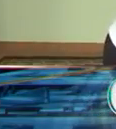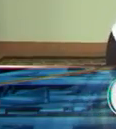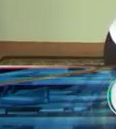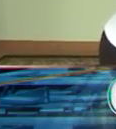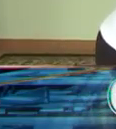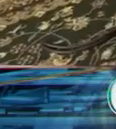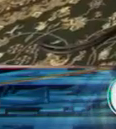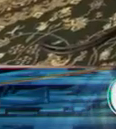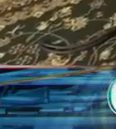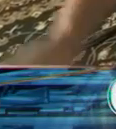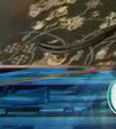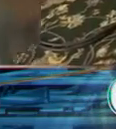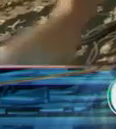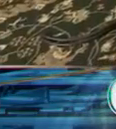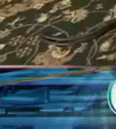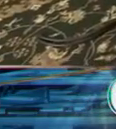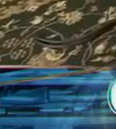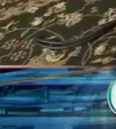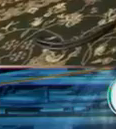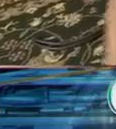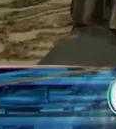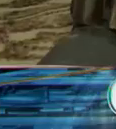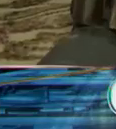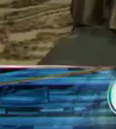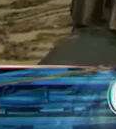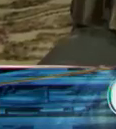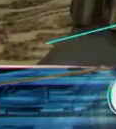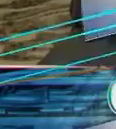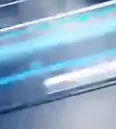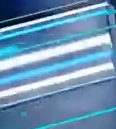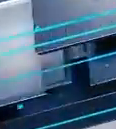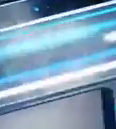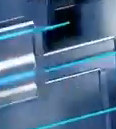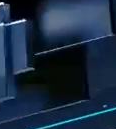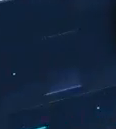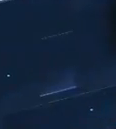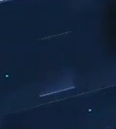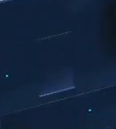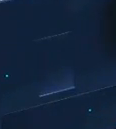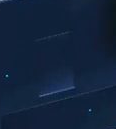Всегда и везде. Спортсмены Алматинской области перешли на удаленный режим тренировок.